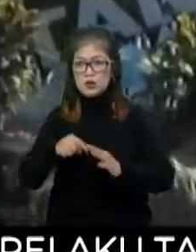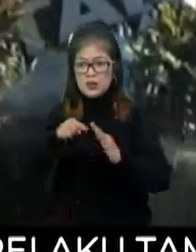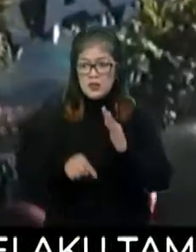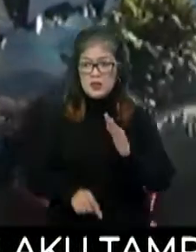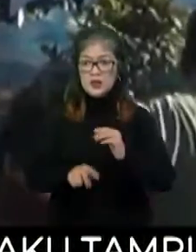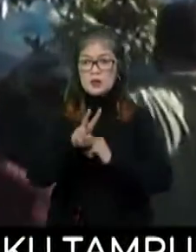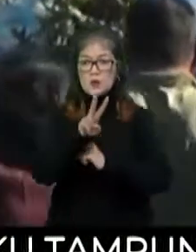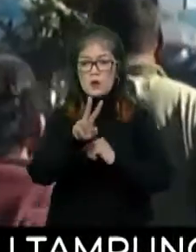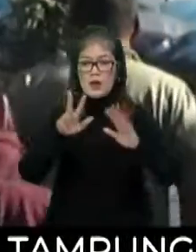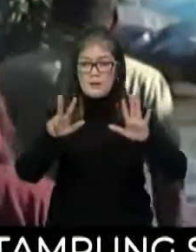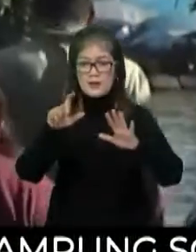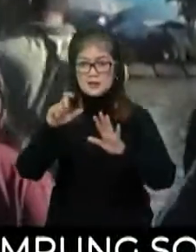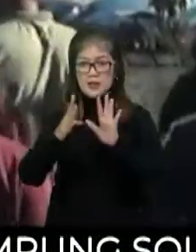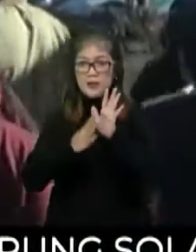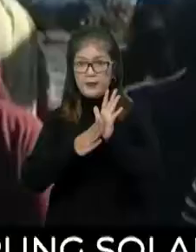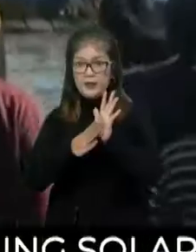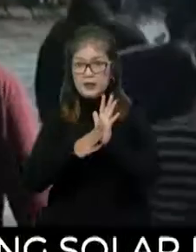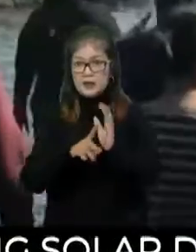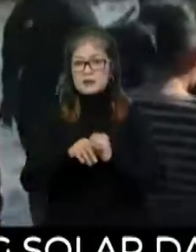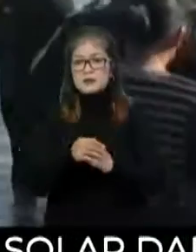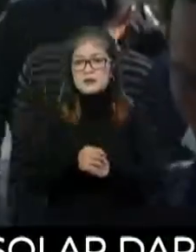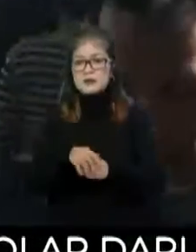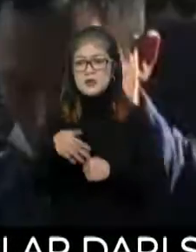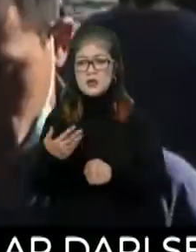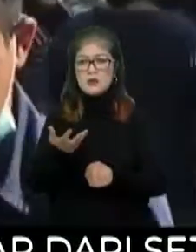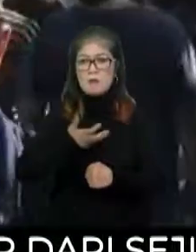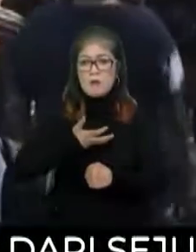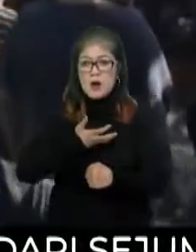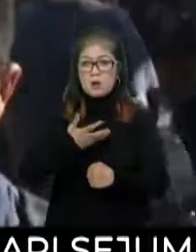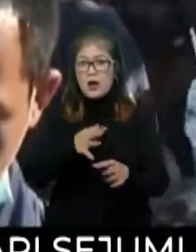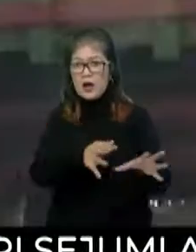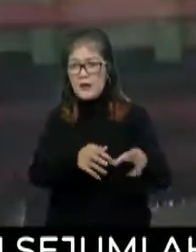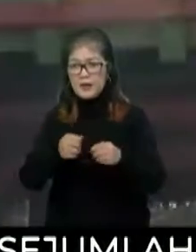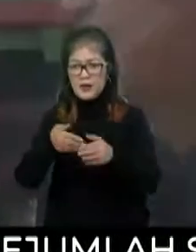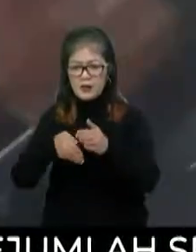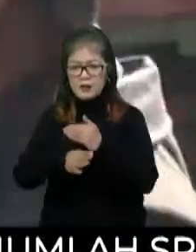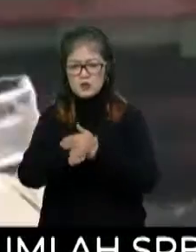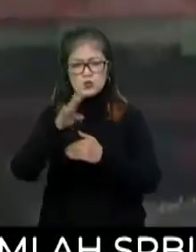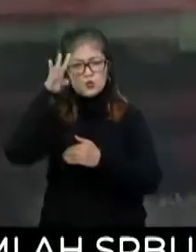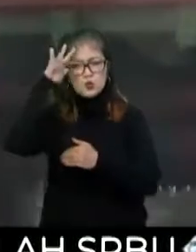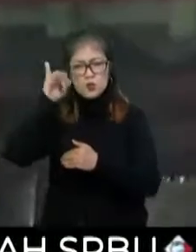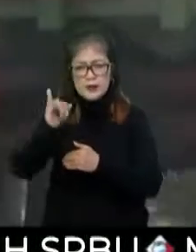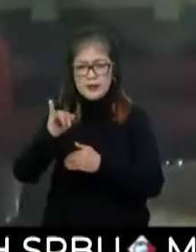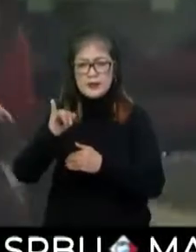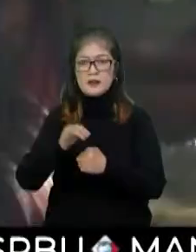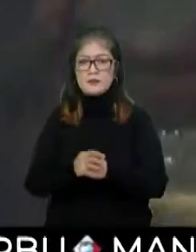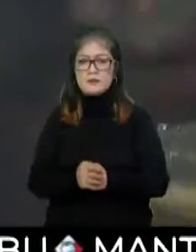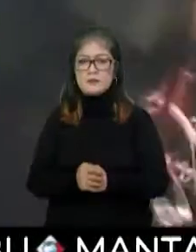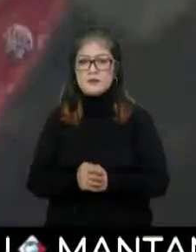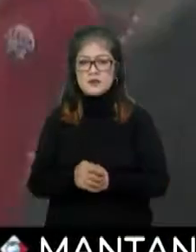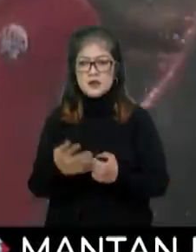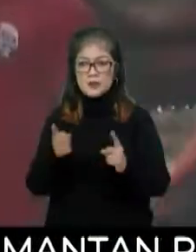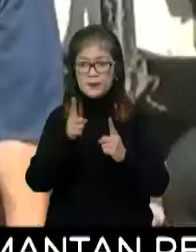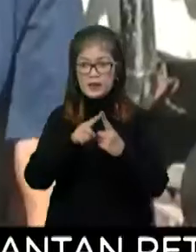80 cm, ribuan pekerja tertahan sulit untuk masuk atau keluar pelabuhan. Sejumlah pekerja terpaksa menumpang truk